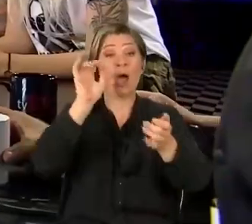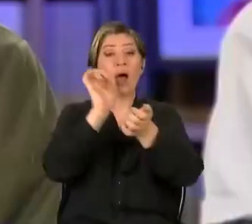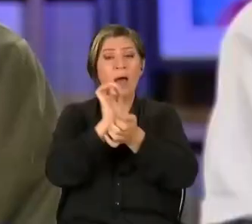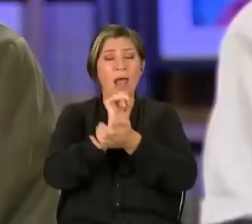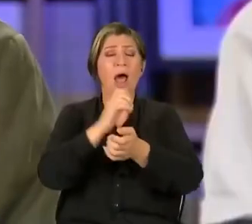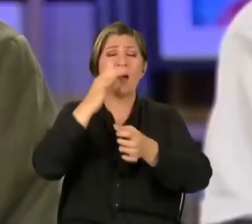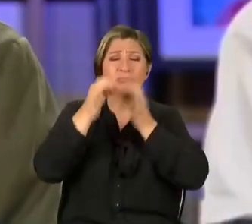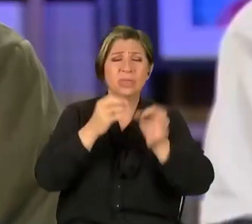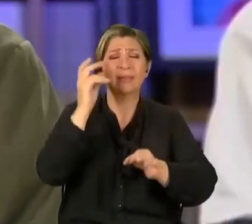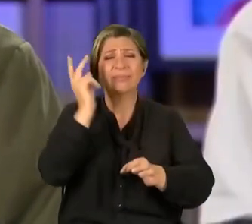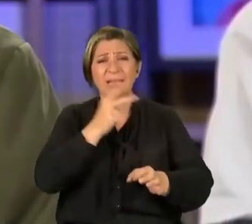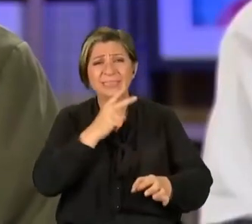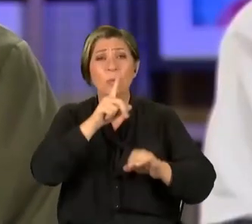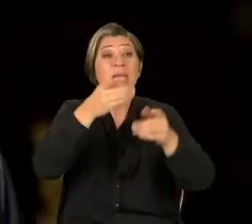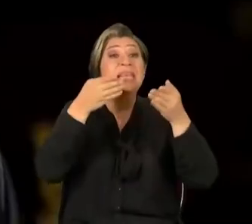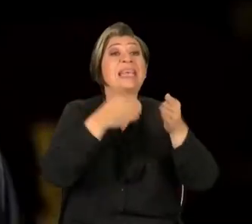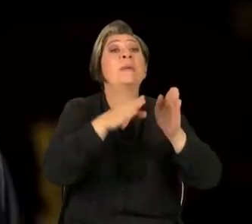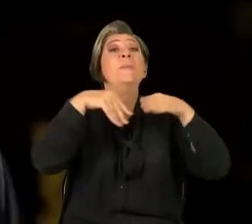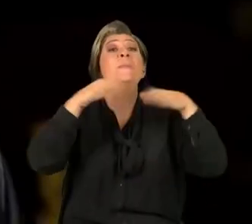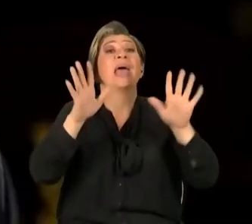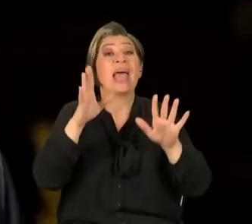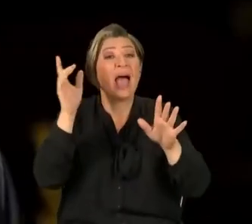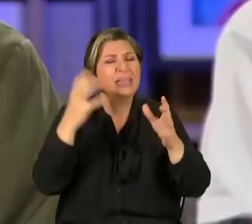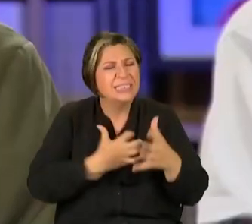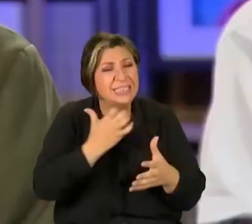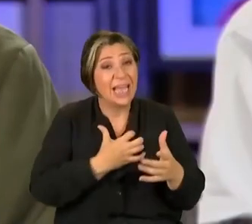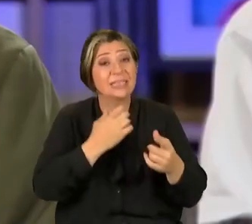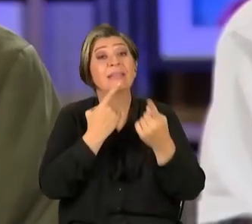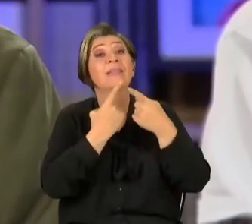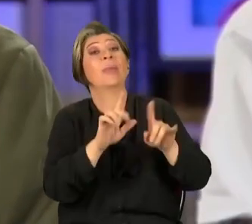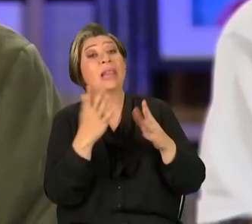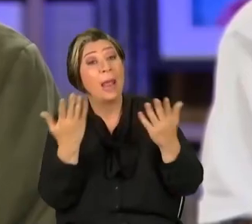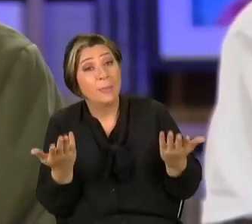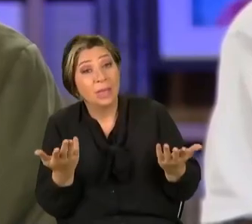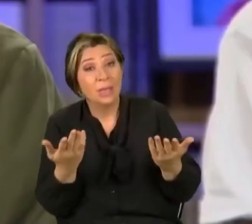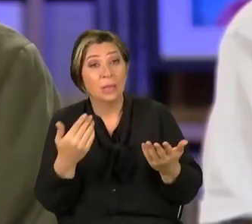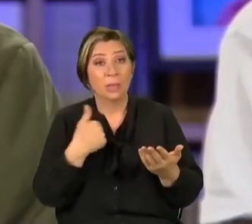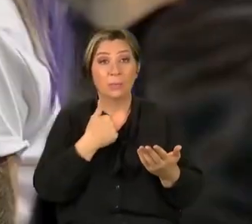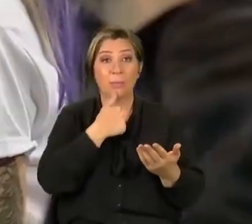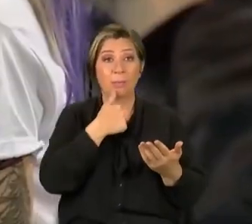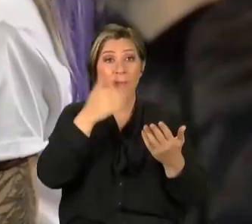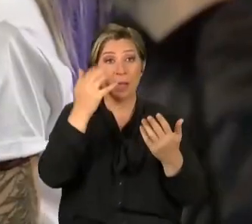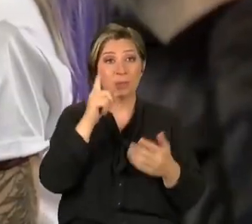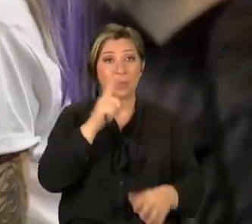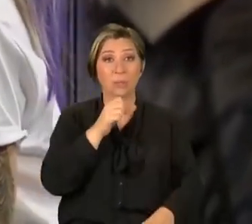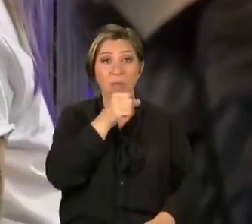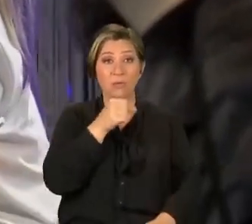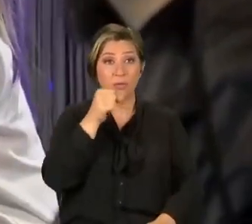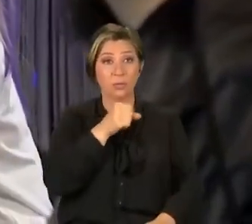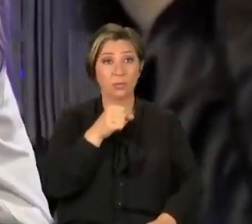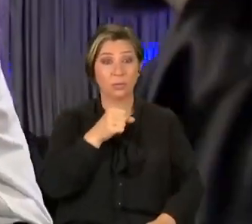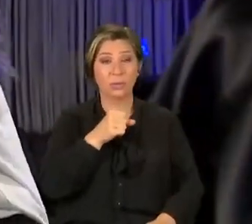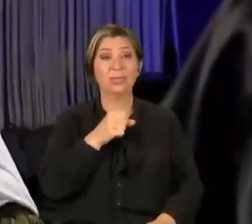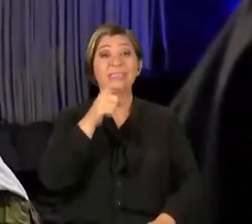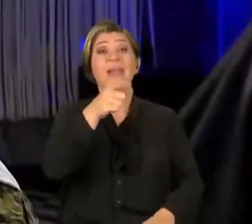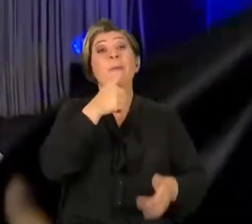amcaların, teyzelerin sana bu yola girme, sürünürsün demediler mi? Yok, benim babam aldı bana ilk mikrofonumu. Evet, stüdyoyu